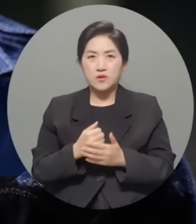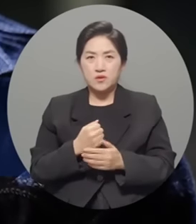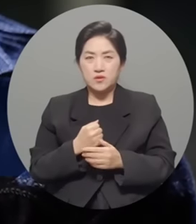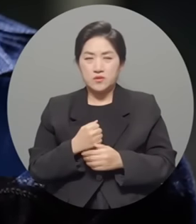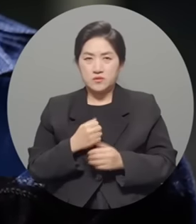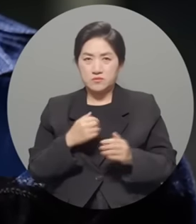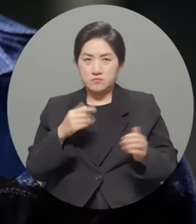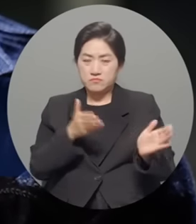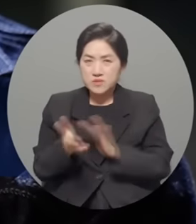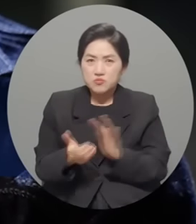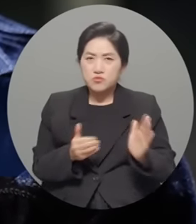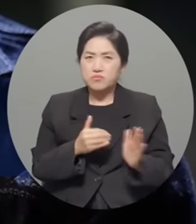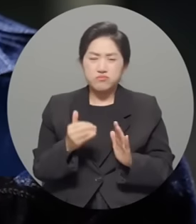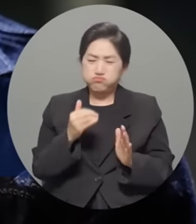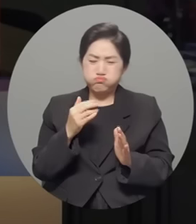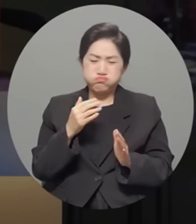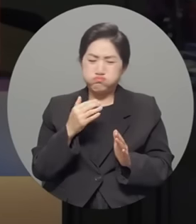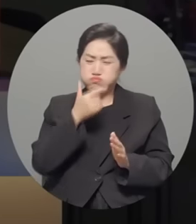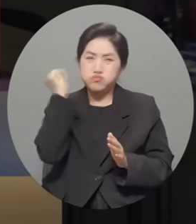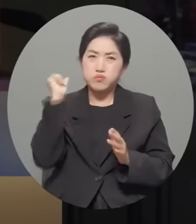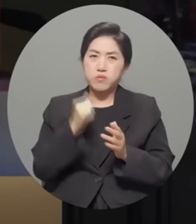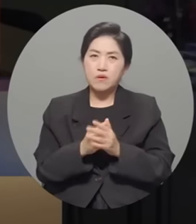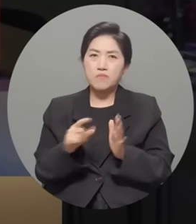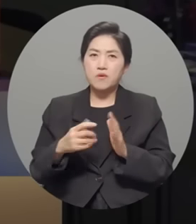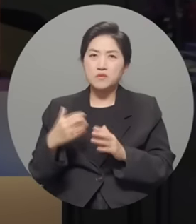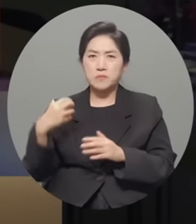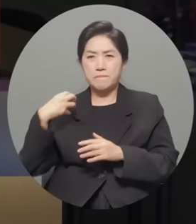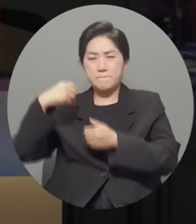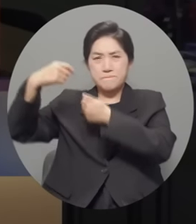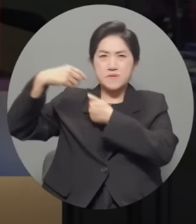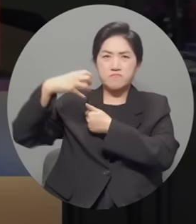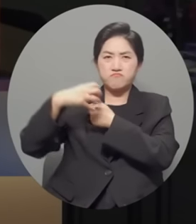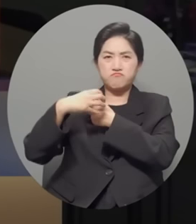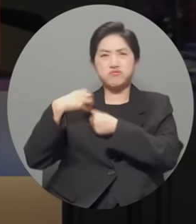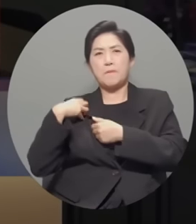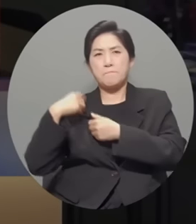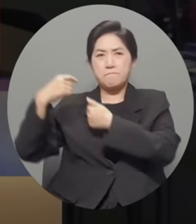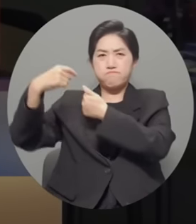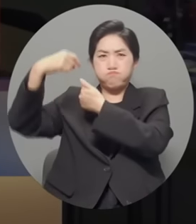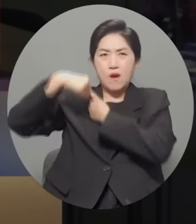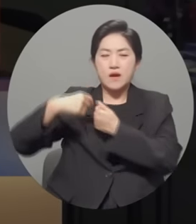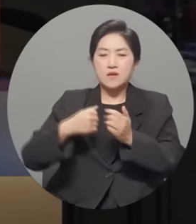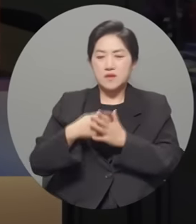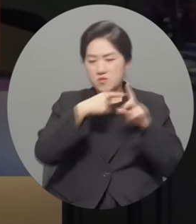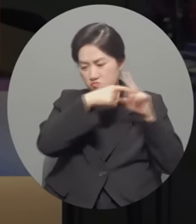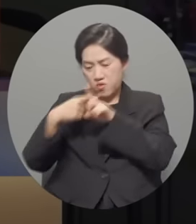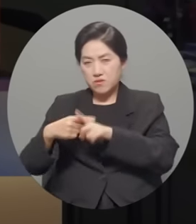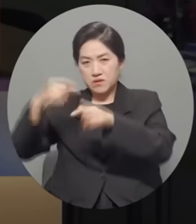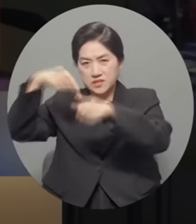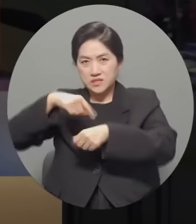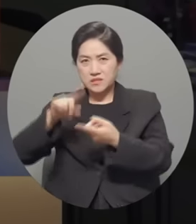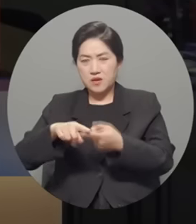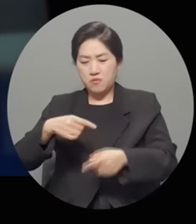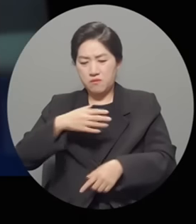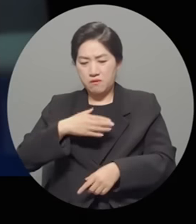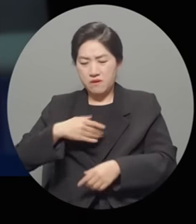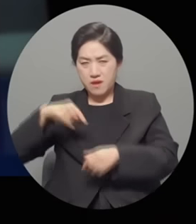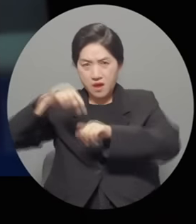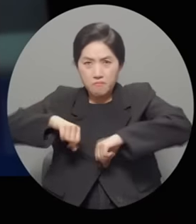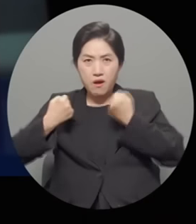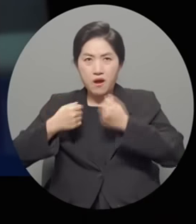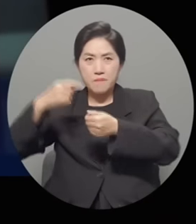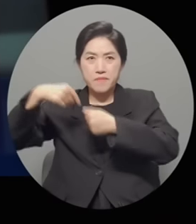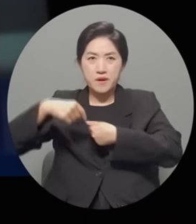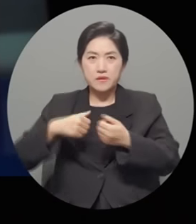뭔가 압박이라면 압박이랄까 되게 까라면 까야 되는 그런 분위기도 나와서